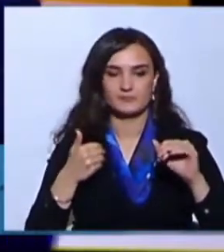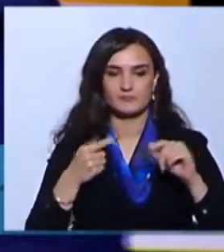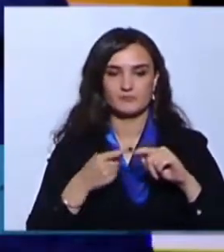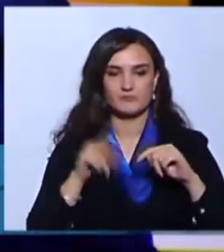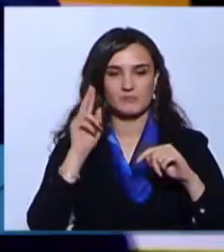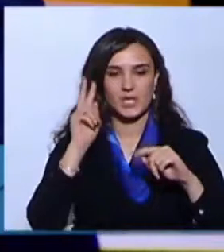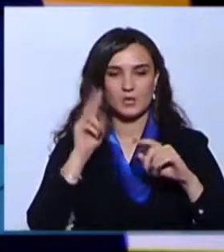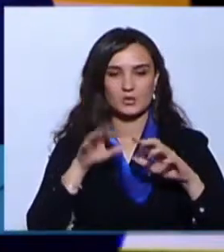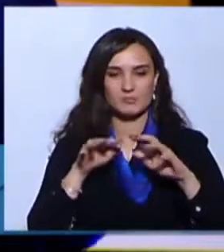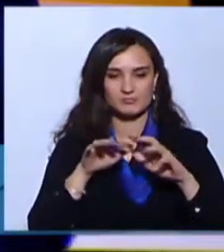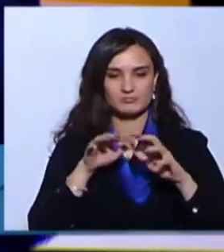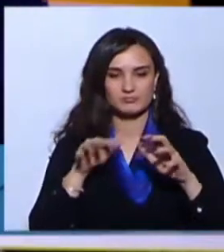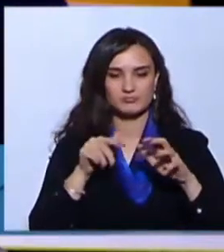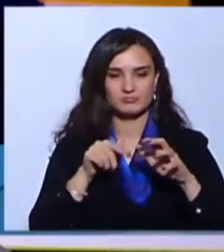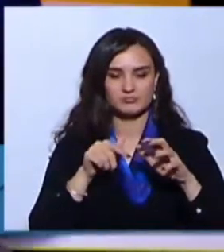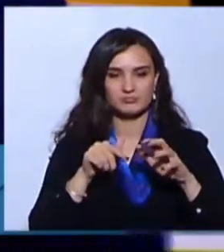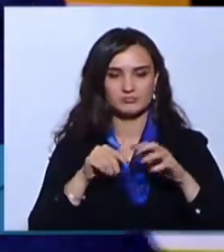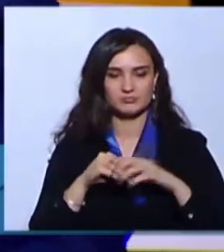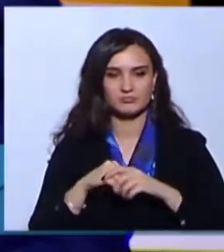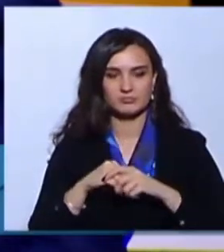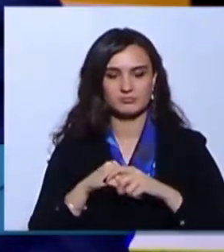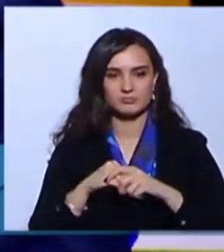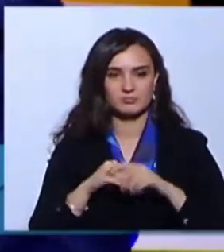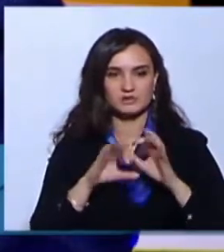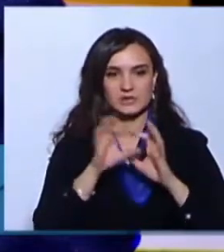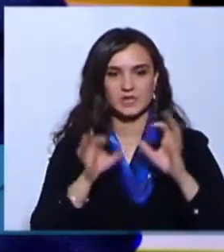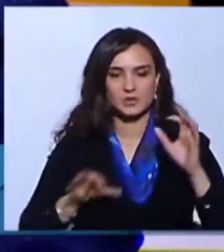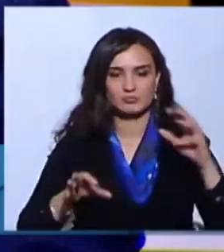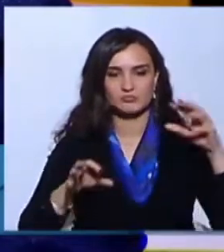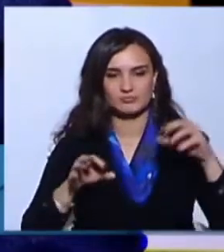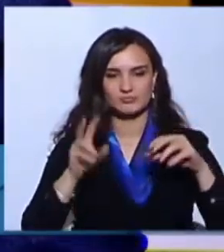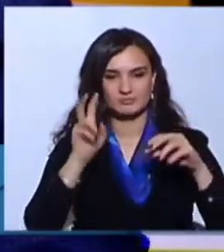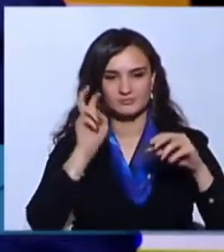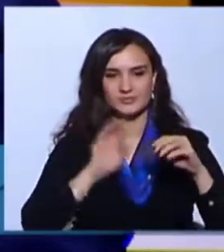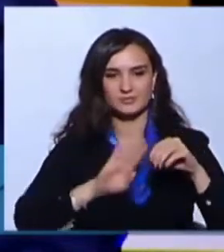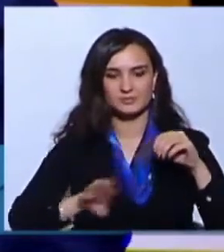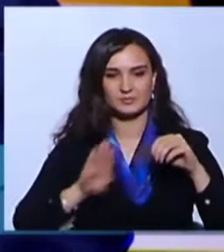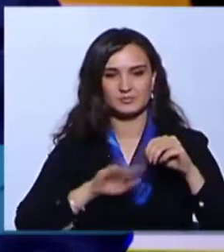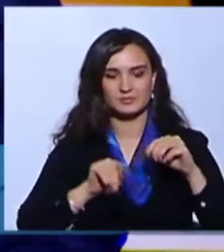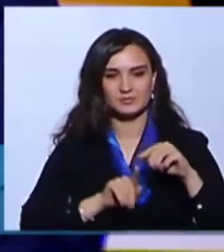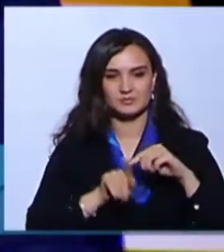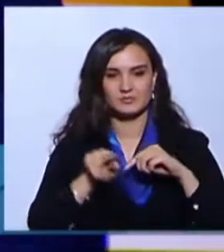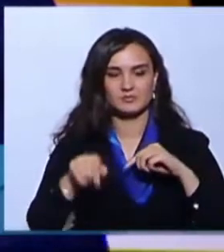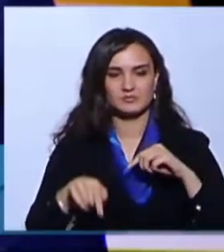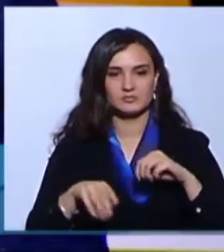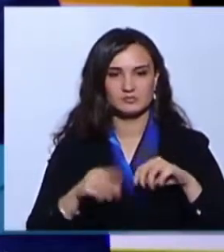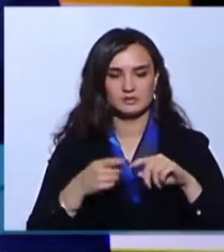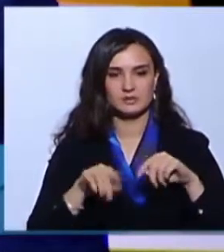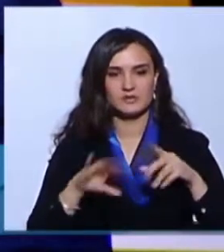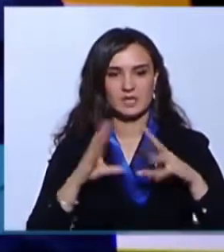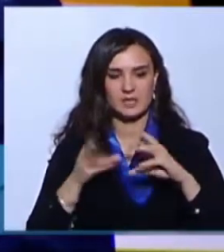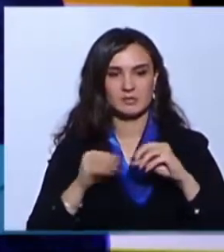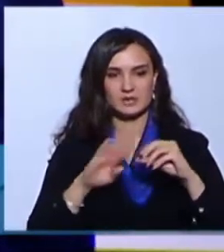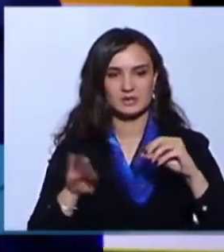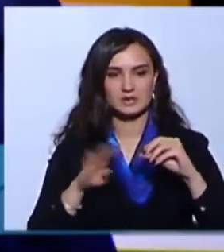ფეკალურ მასა რო გადაადგილდება და აიღებს დაუშვოთ საკანალიზაციო სისტემა და ჩავა წასად ნუ სადაც ამ ეს ყველაფერი